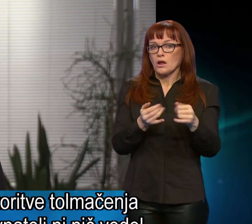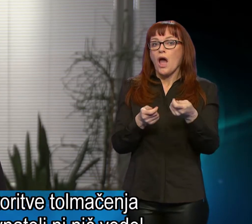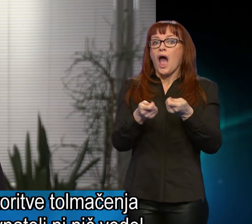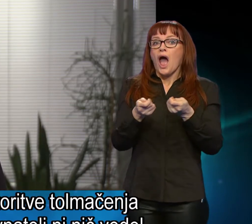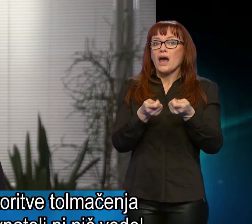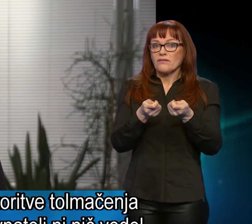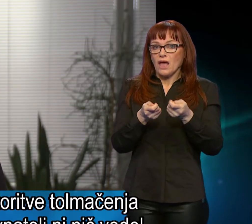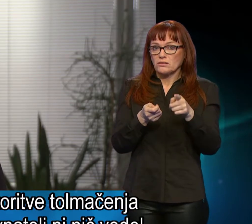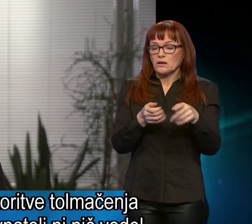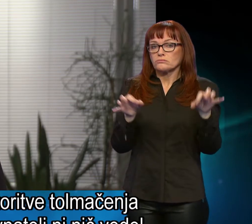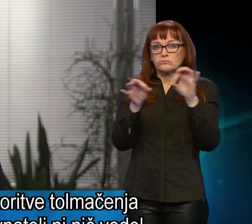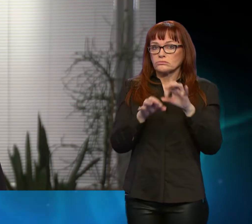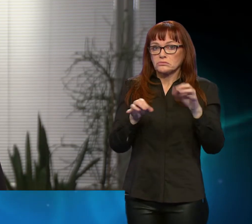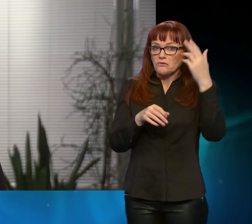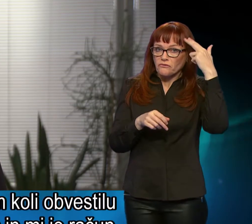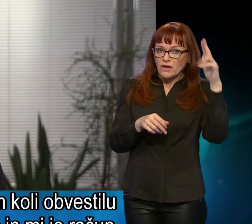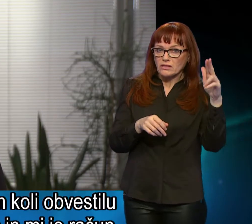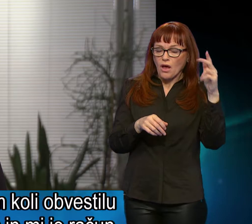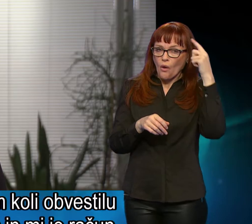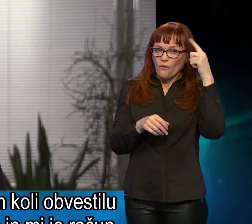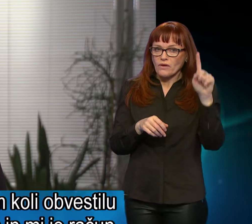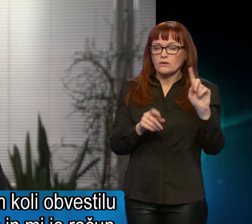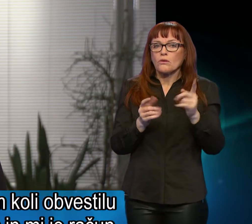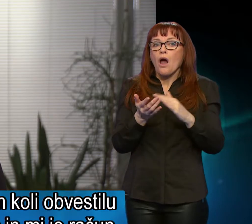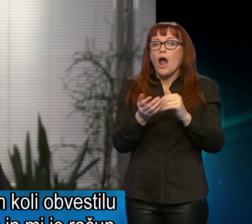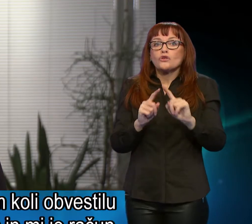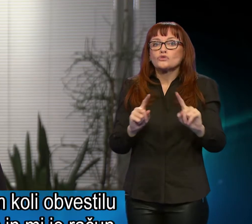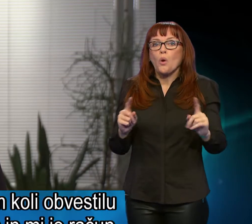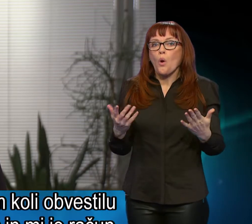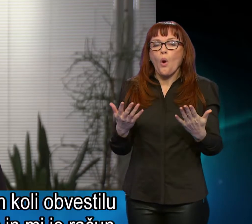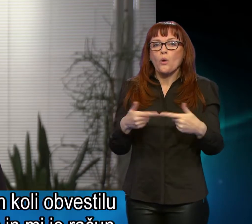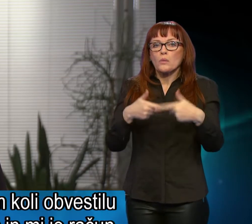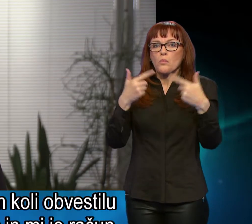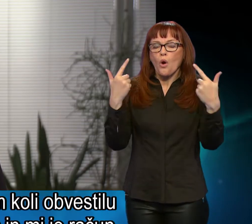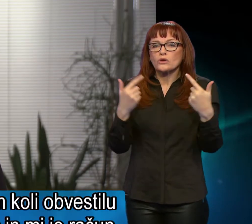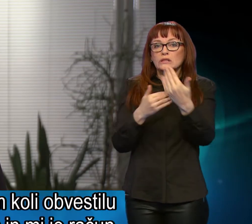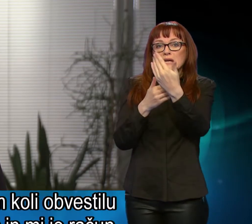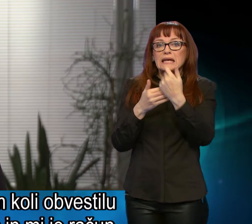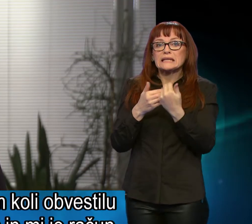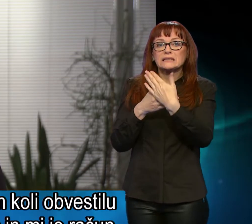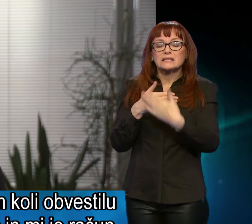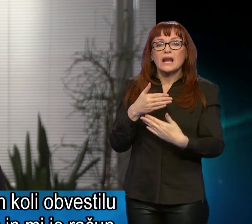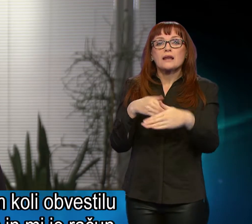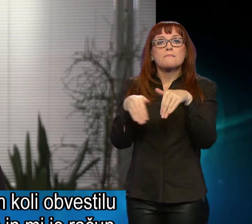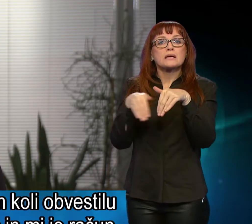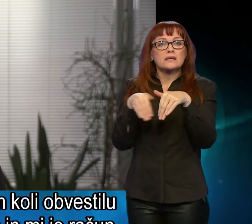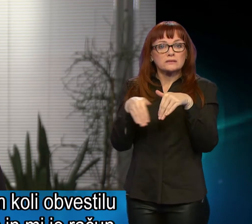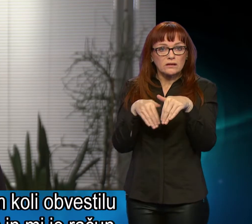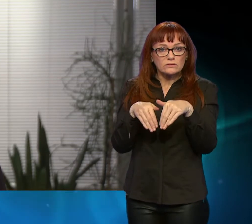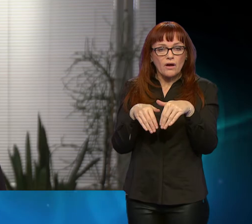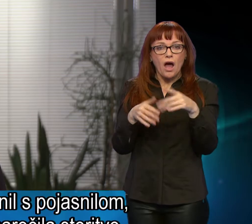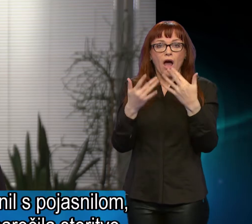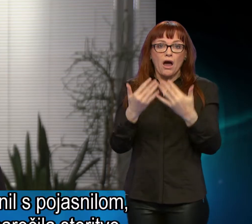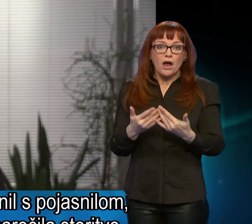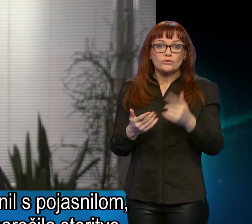Ravnatelj ni ničesar vedel, pač o kakršnemkoli pojasnilu strani ministrstva, in mi je